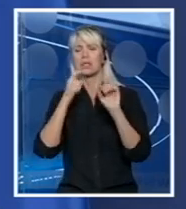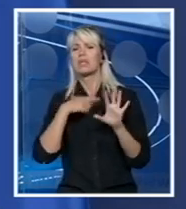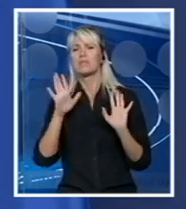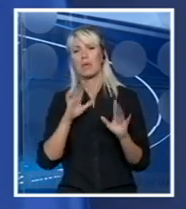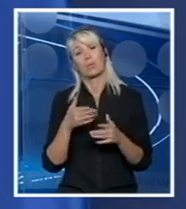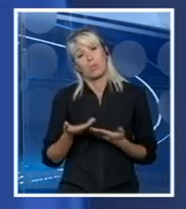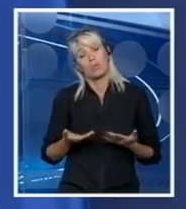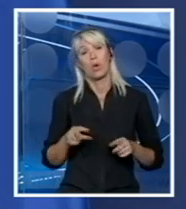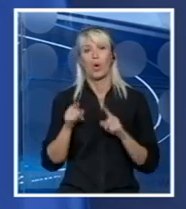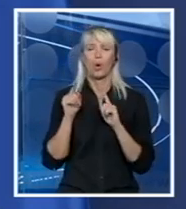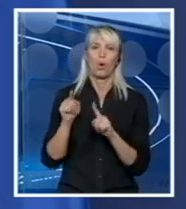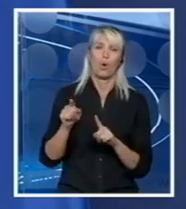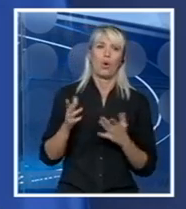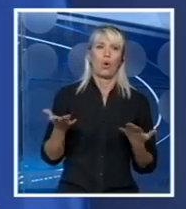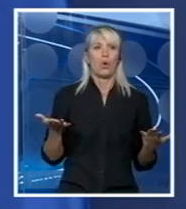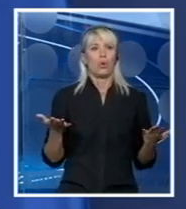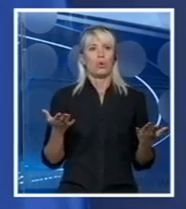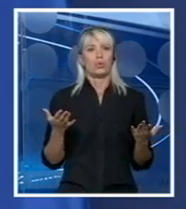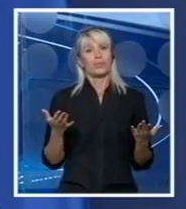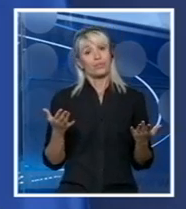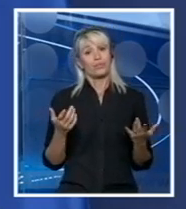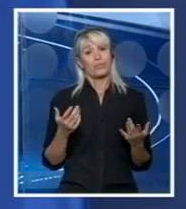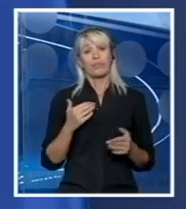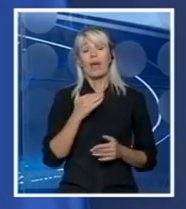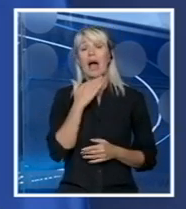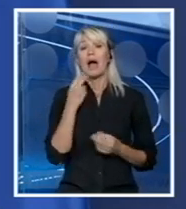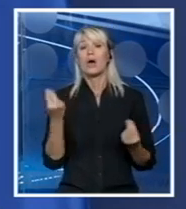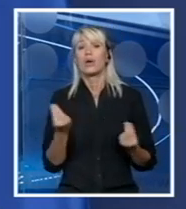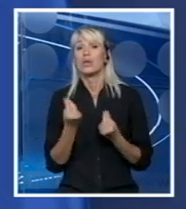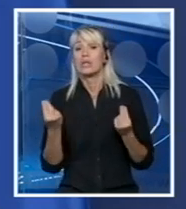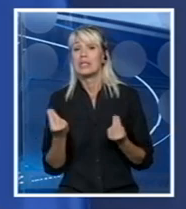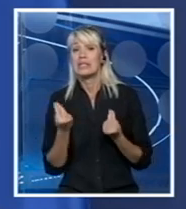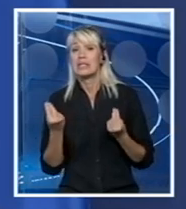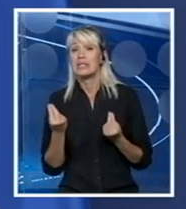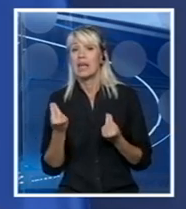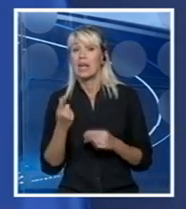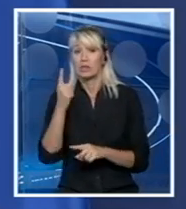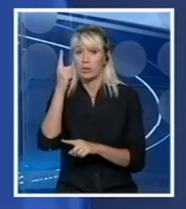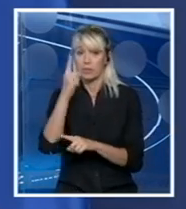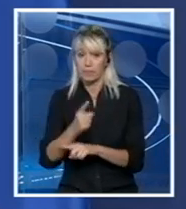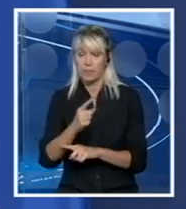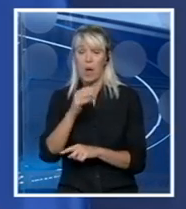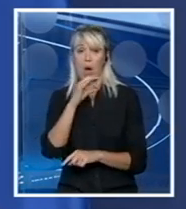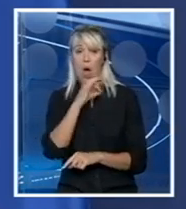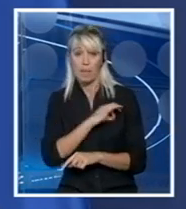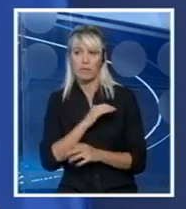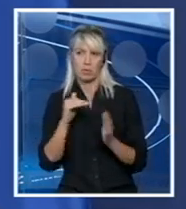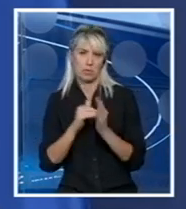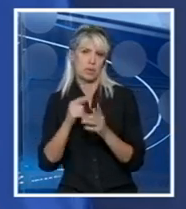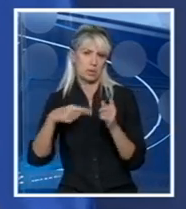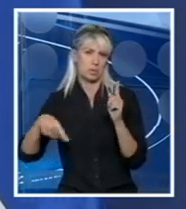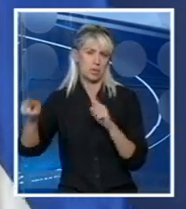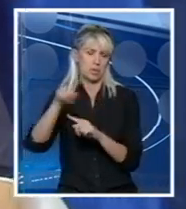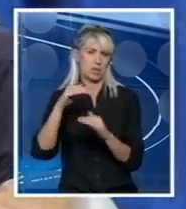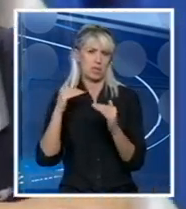pitanje. Dakle, ne je dopušteno ako se nešto postavi da je obavezno, da se to i ne sprovodi. Pa zar